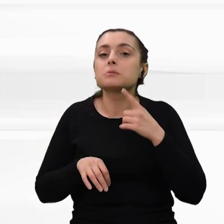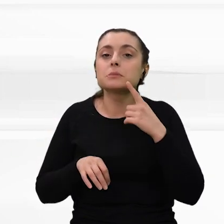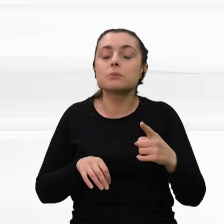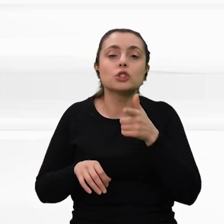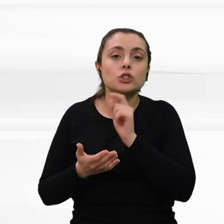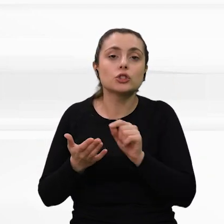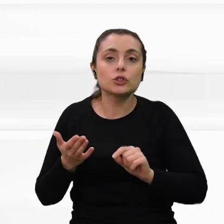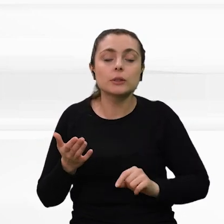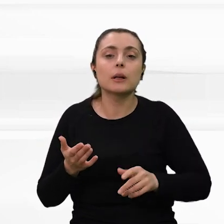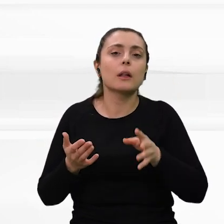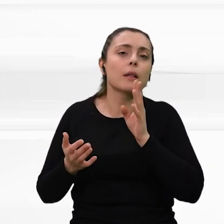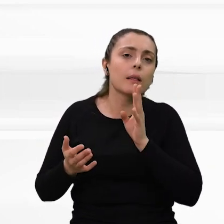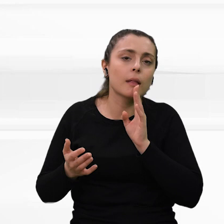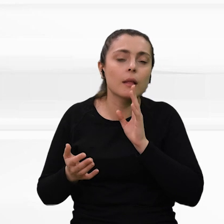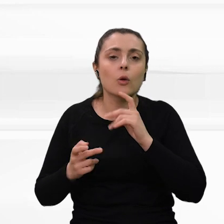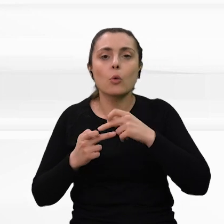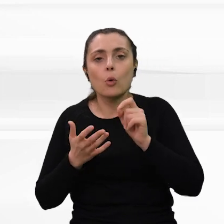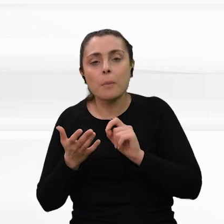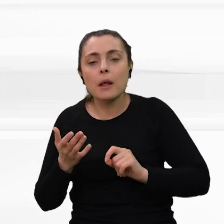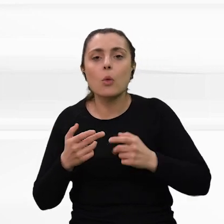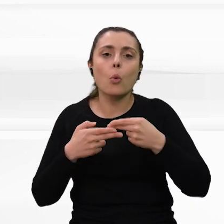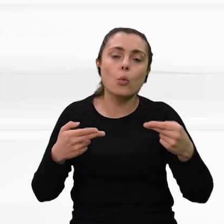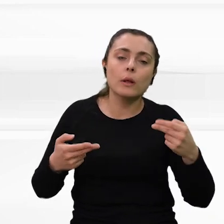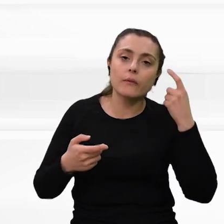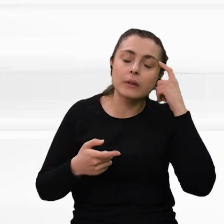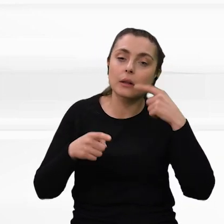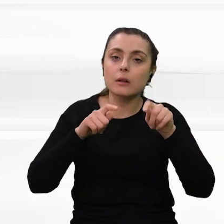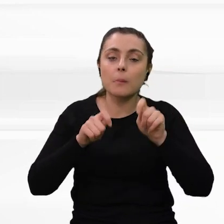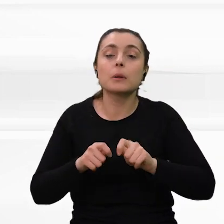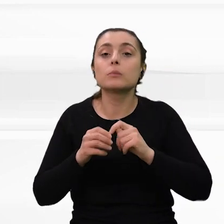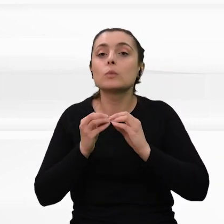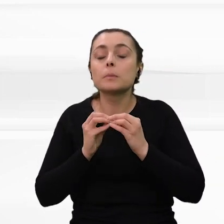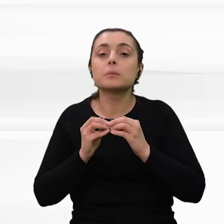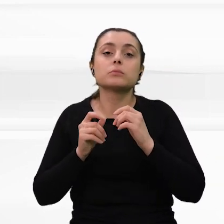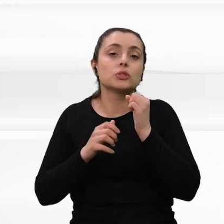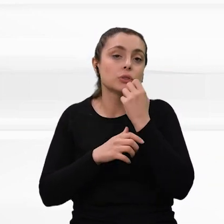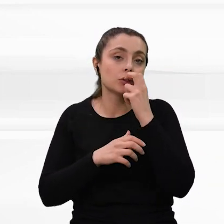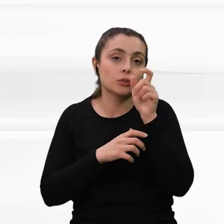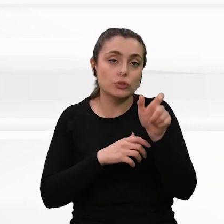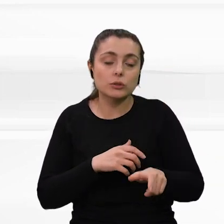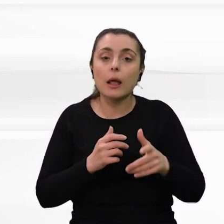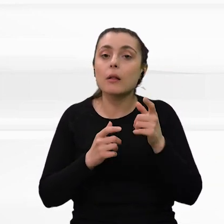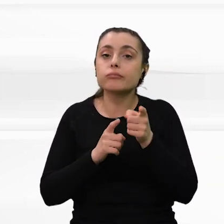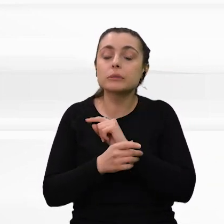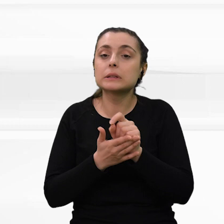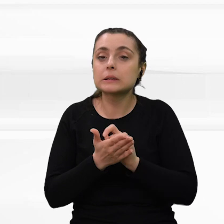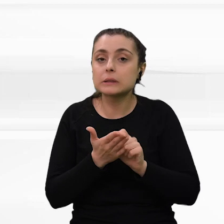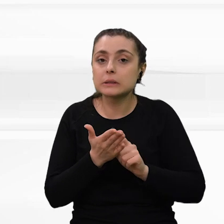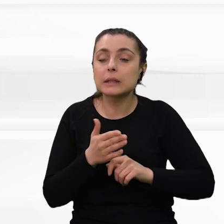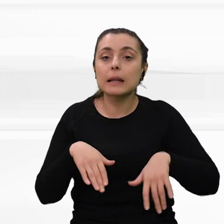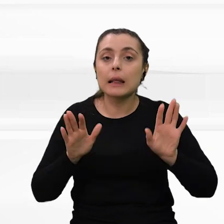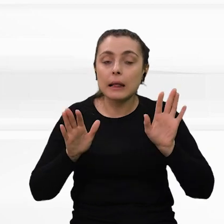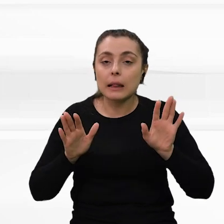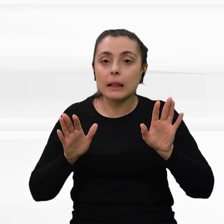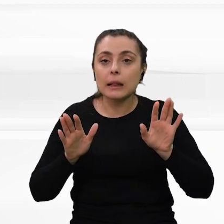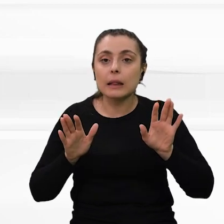başlayalım şiirin dile getirdiğini romanda öyküde dile getirebilir sorun sanatçının hangi türde yazdığımda